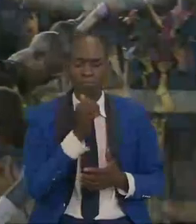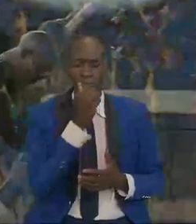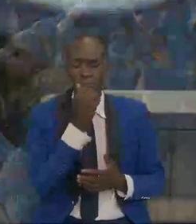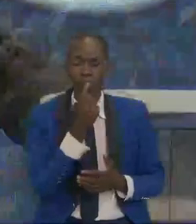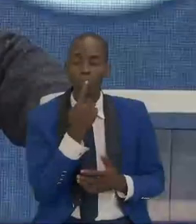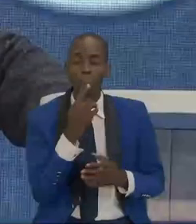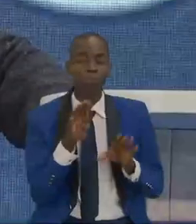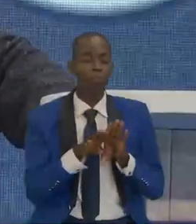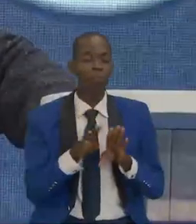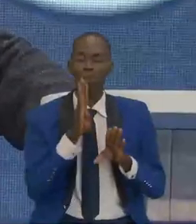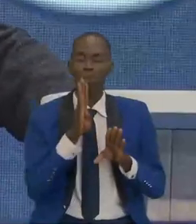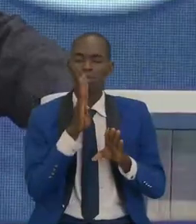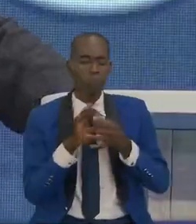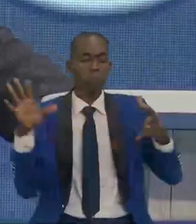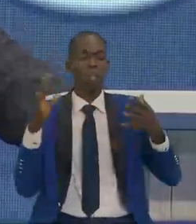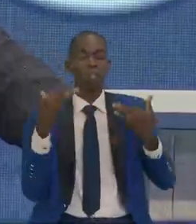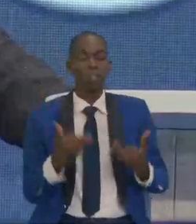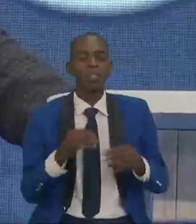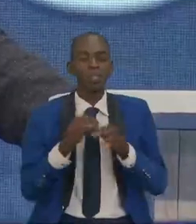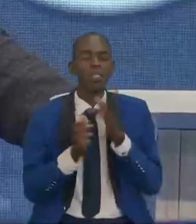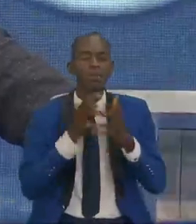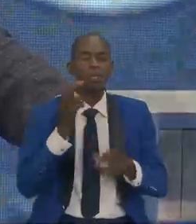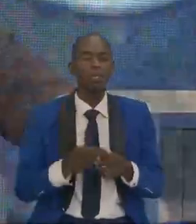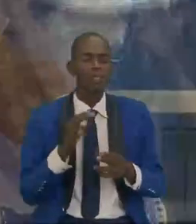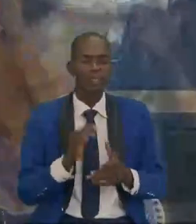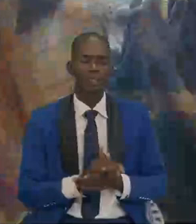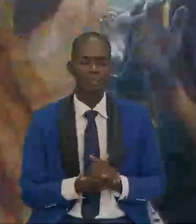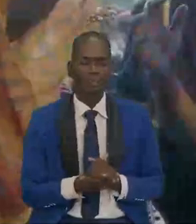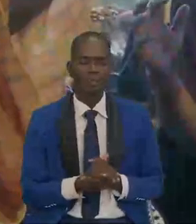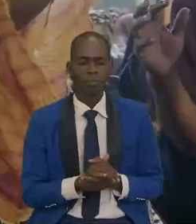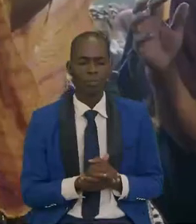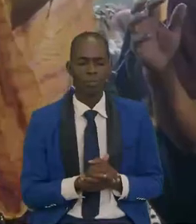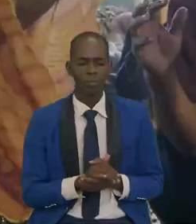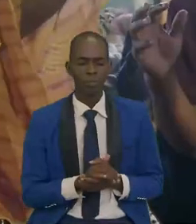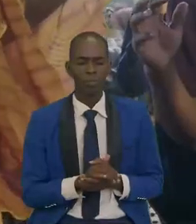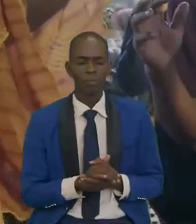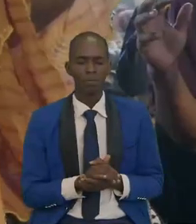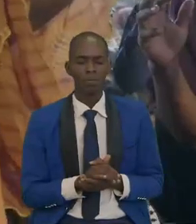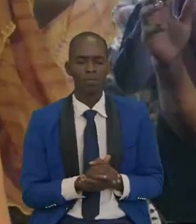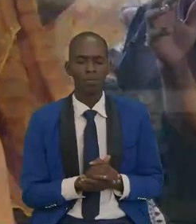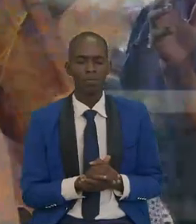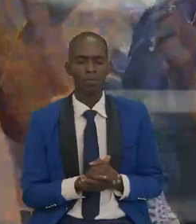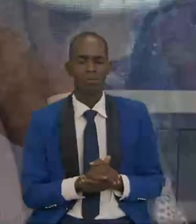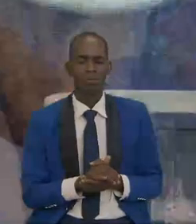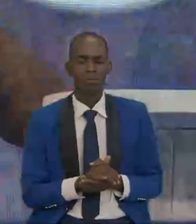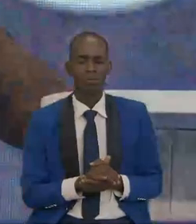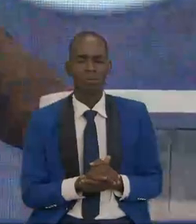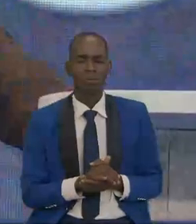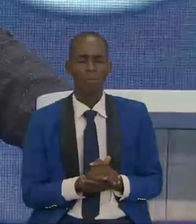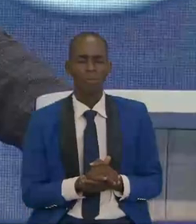au nom de Jésus-Christ. les langues muettes, déliez-vous au nom de Jésus-Christ.